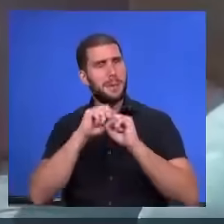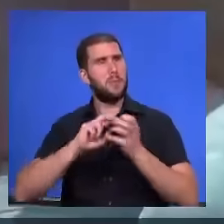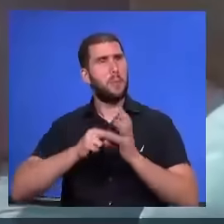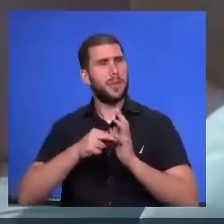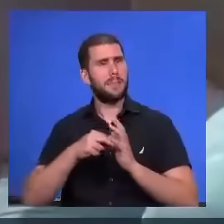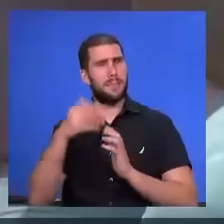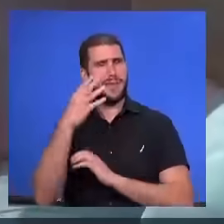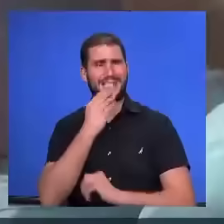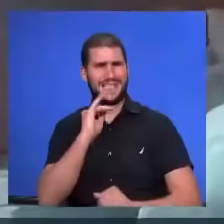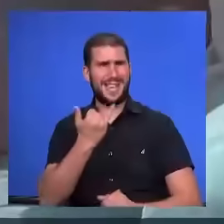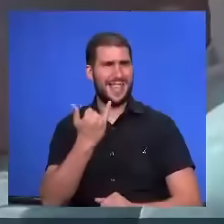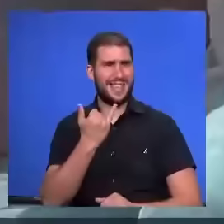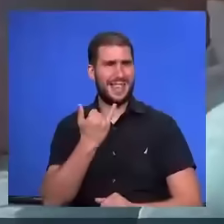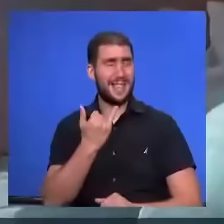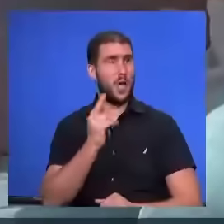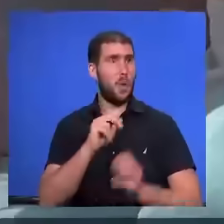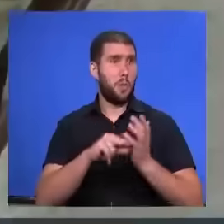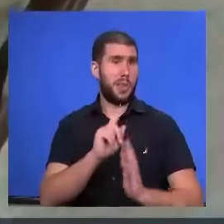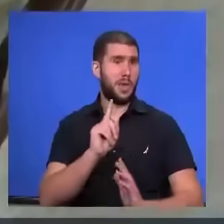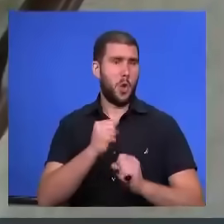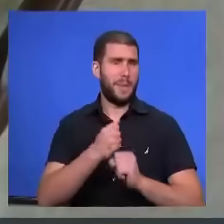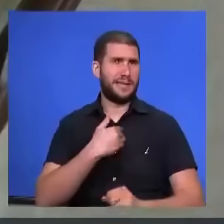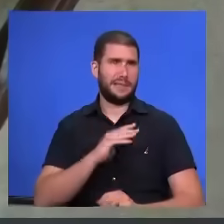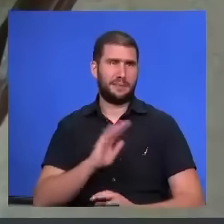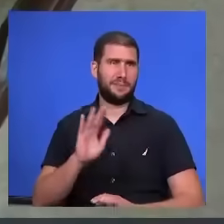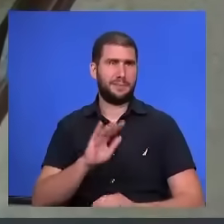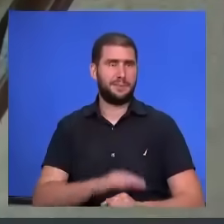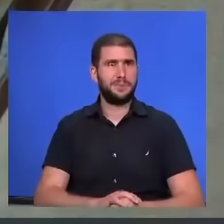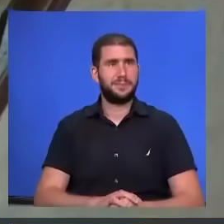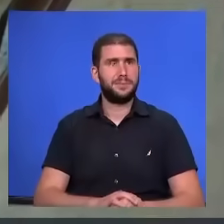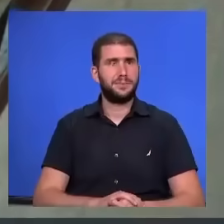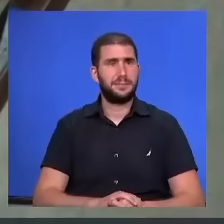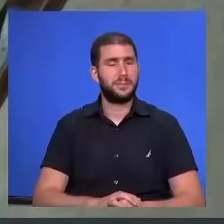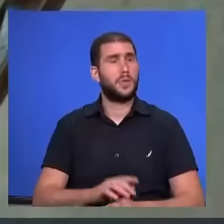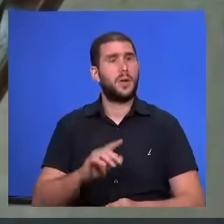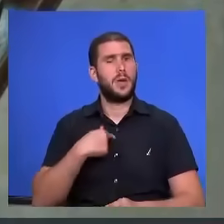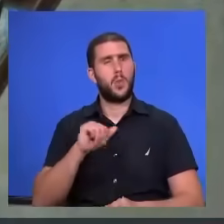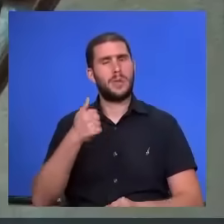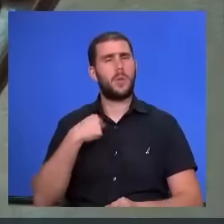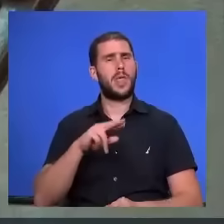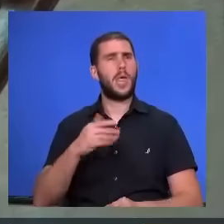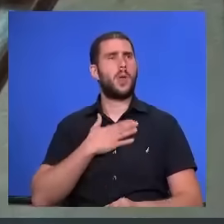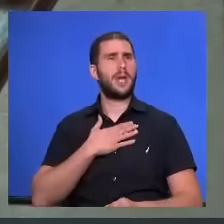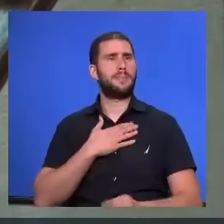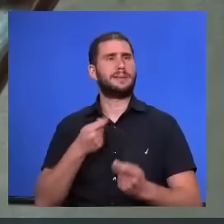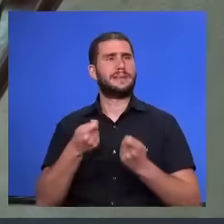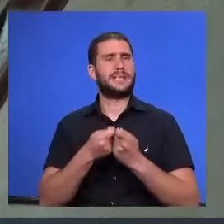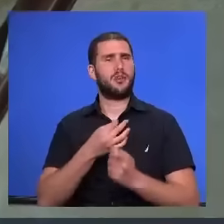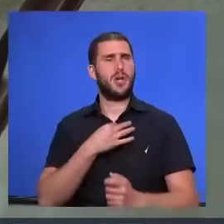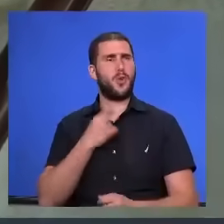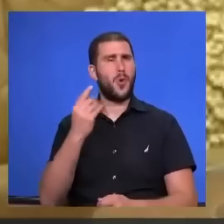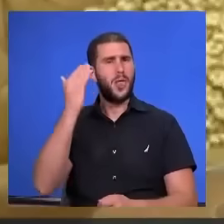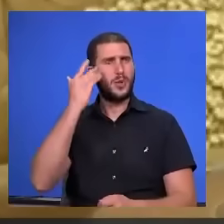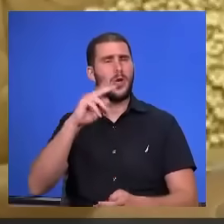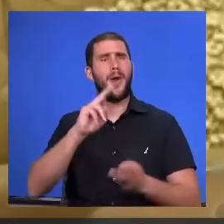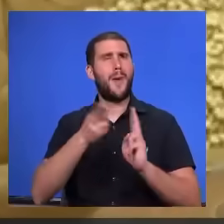פוליטיים במדינת ישראל. לא, בפוליטיקה לא מייצג אותי. קודם אנחנו אחים. הזיקה שלנו לכל דרוזי